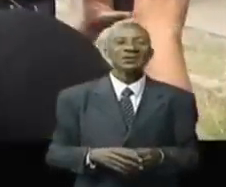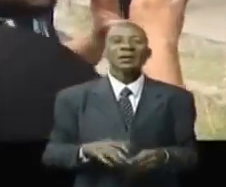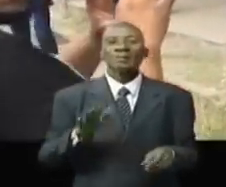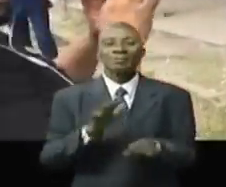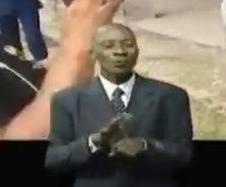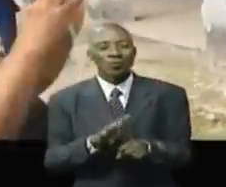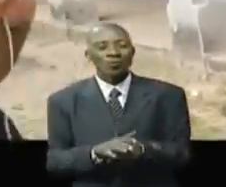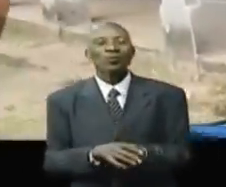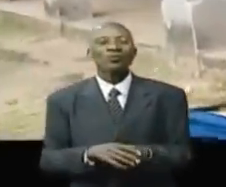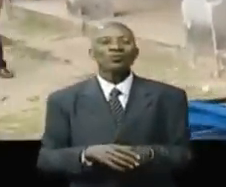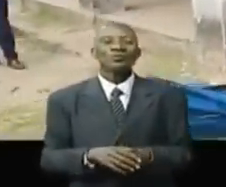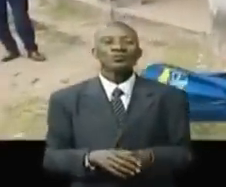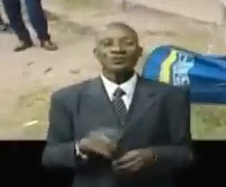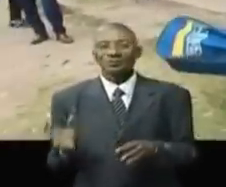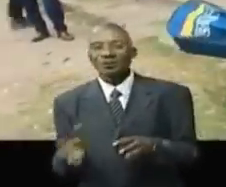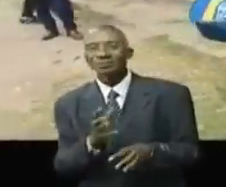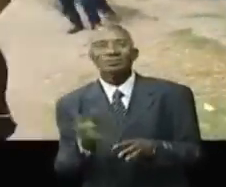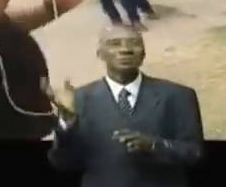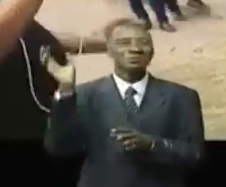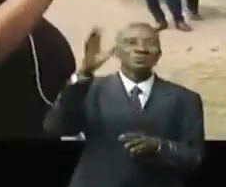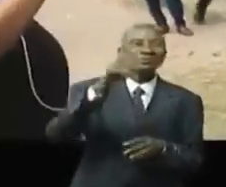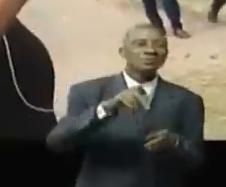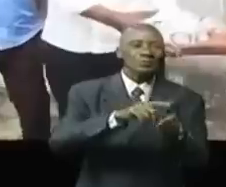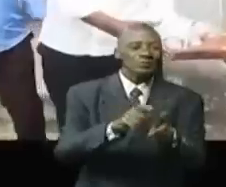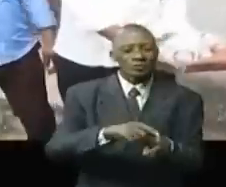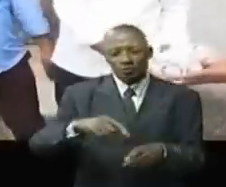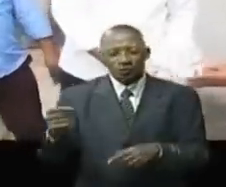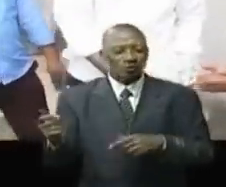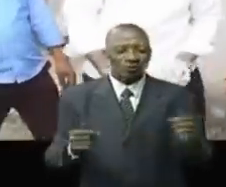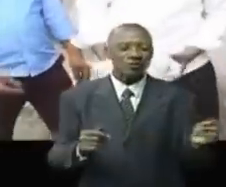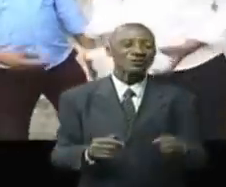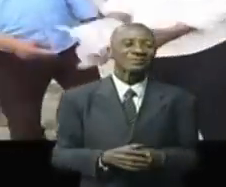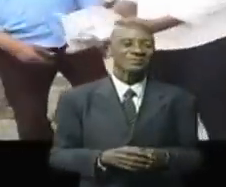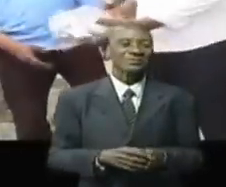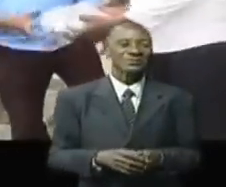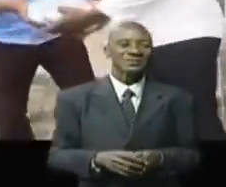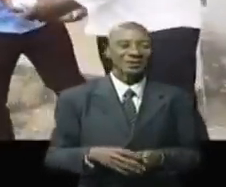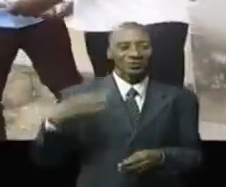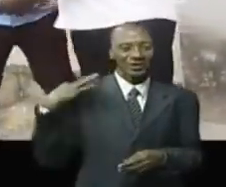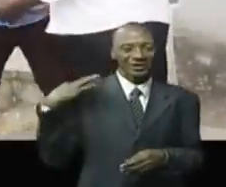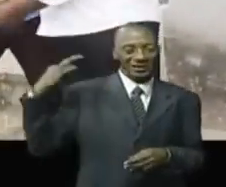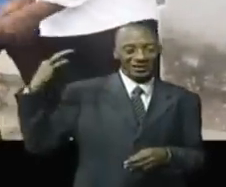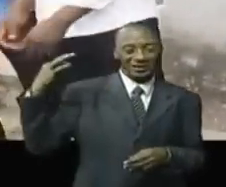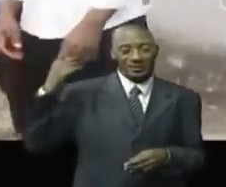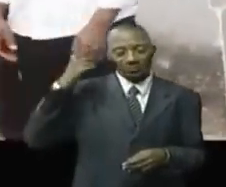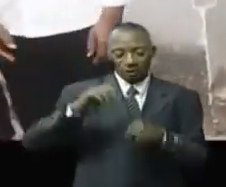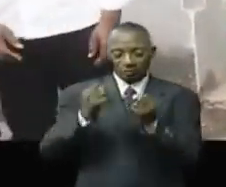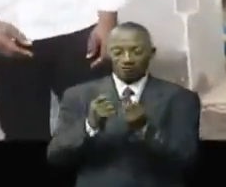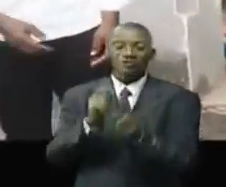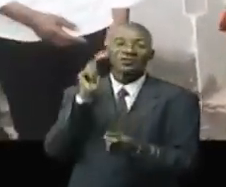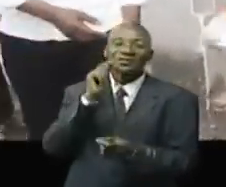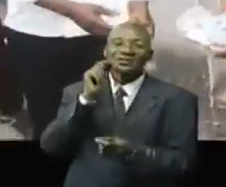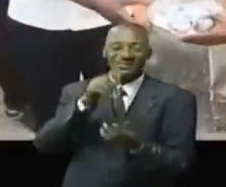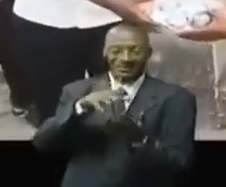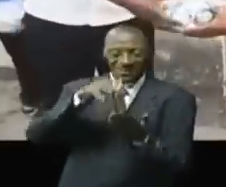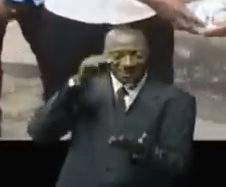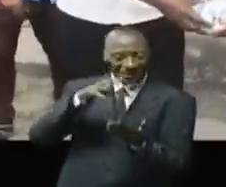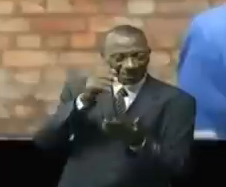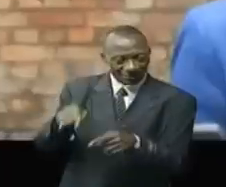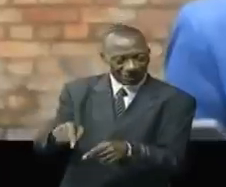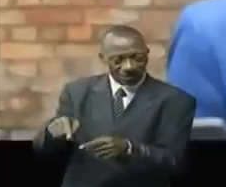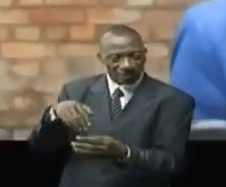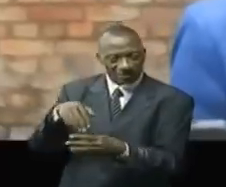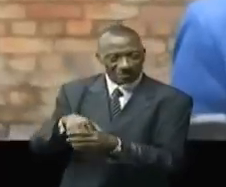liste n'est pas exhaustive. Le délégué et représentant de l'association des anciens élèves de l'éducation physique, Didier Ilunga,